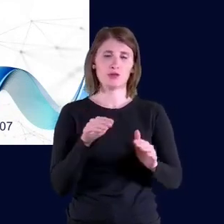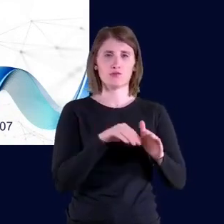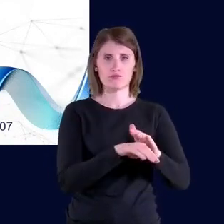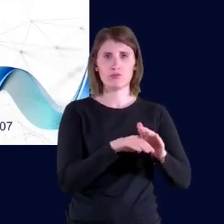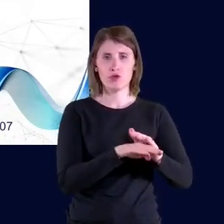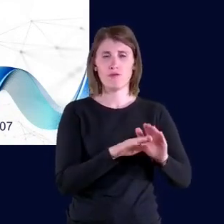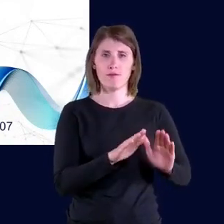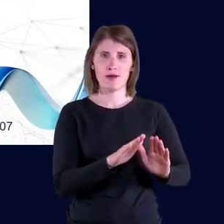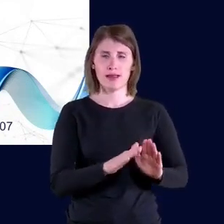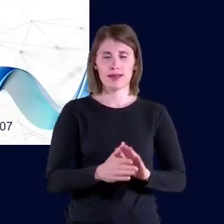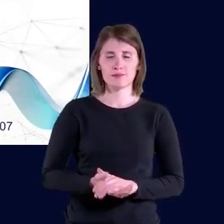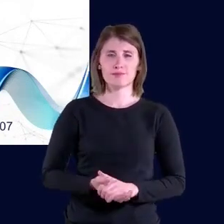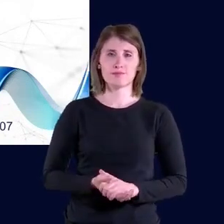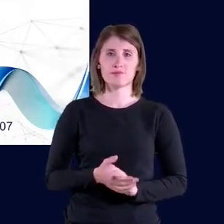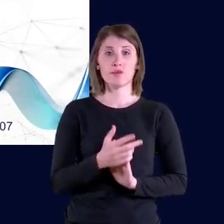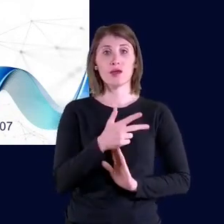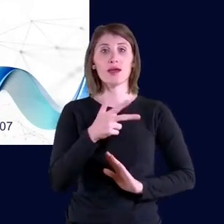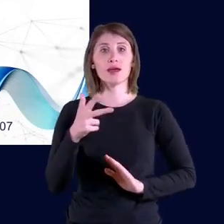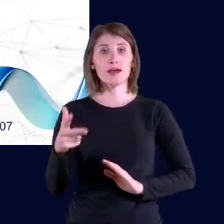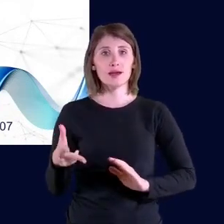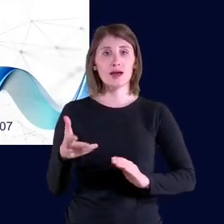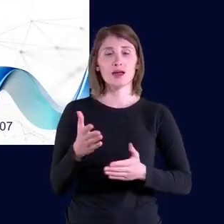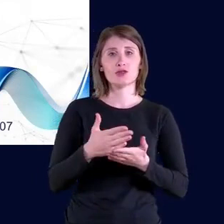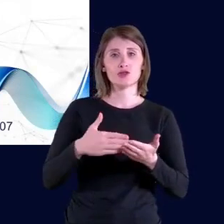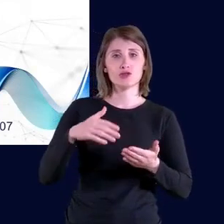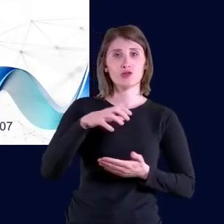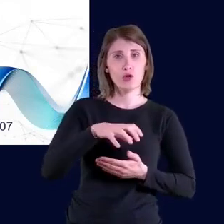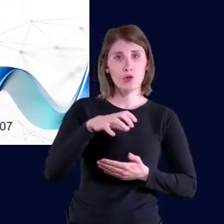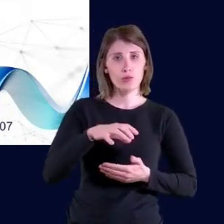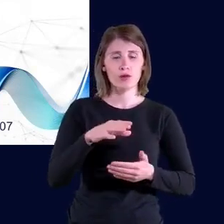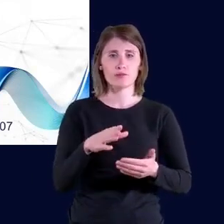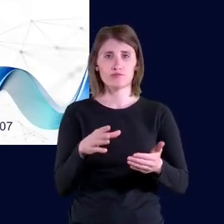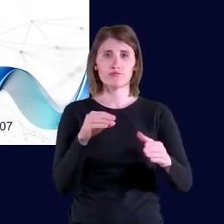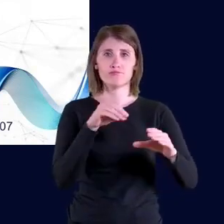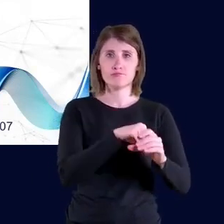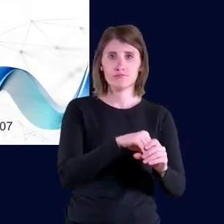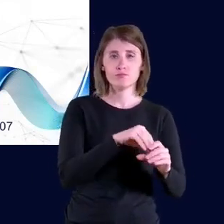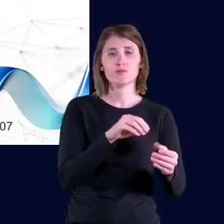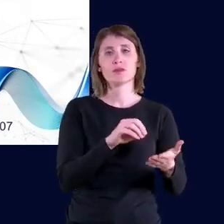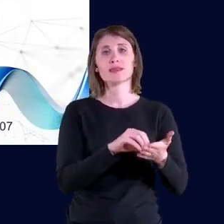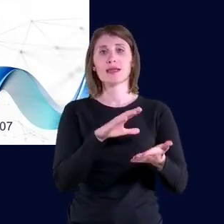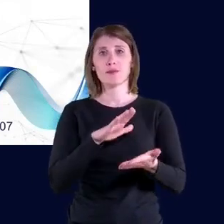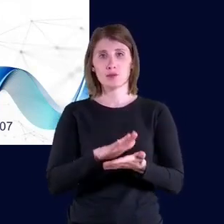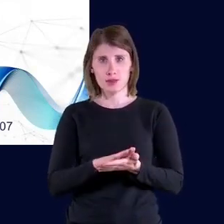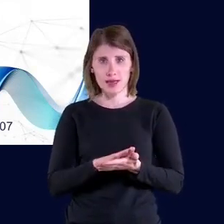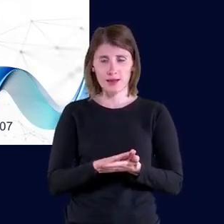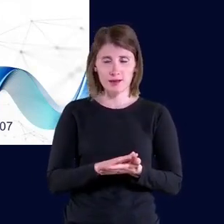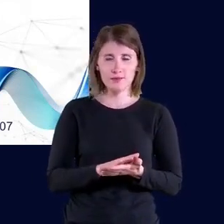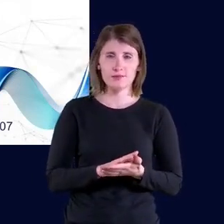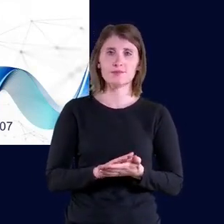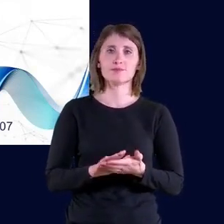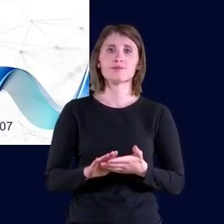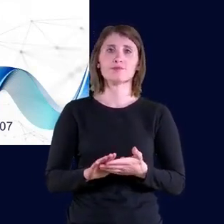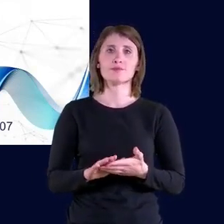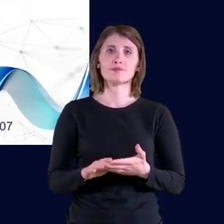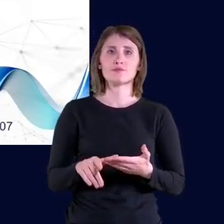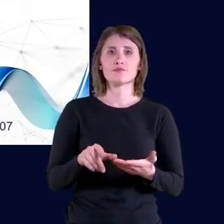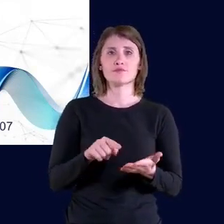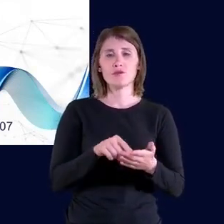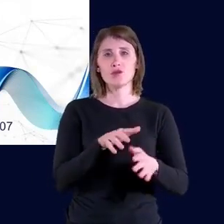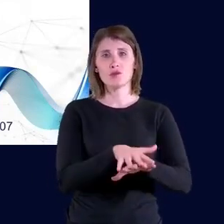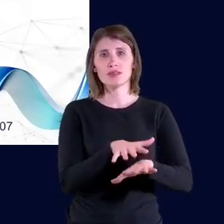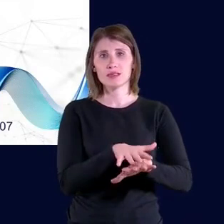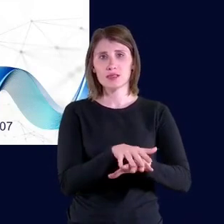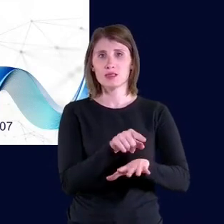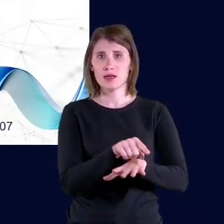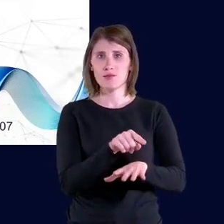systemie w każdy obiekt który składowany jest zapisany w systemie